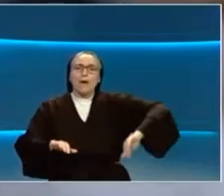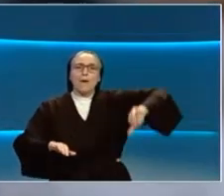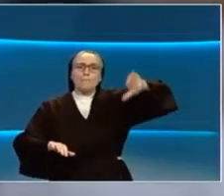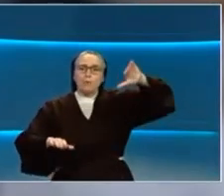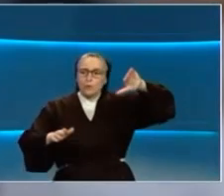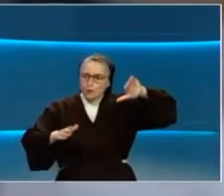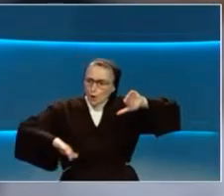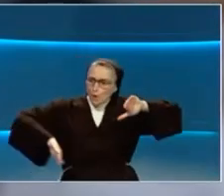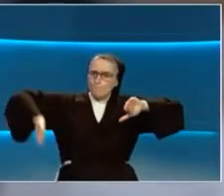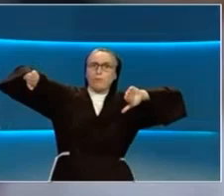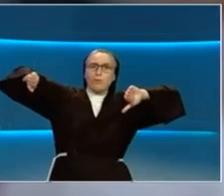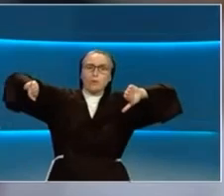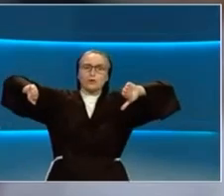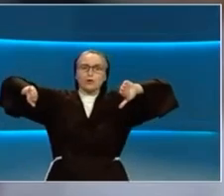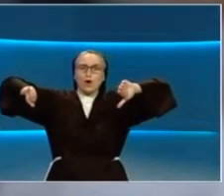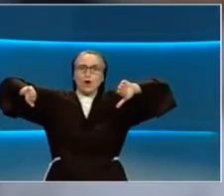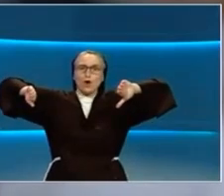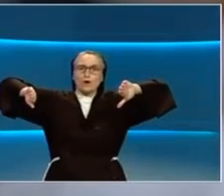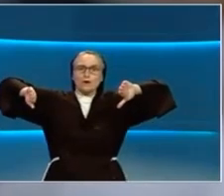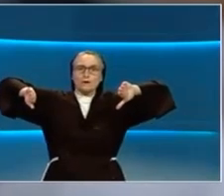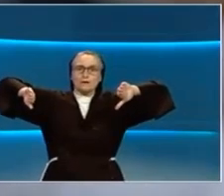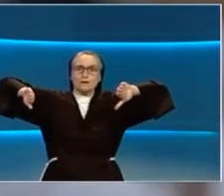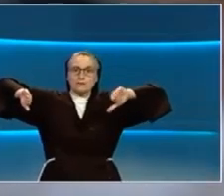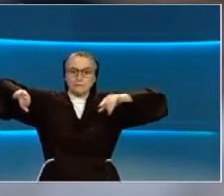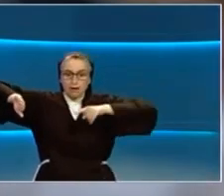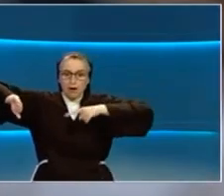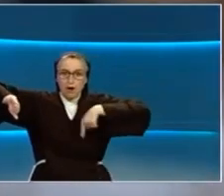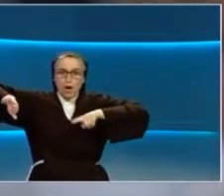a destra e a sinistra.